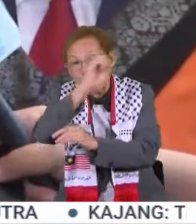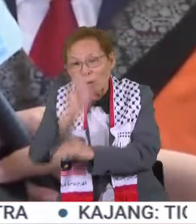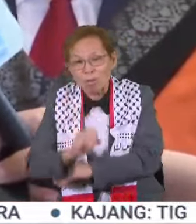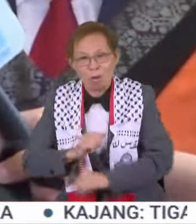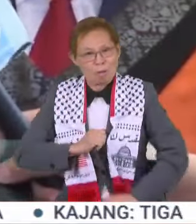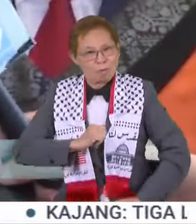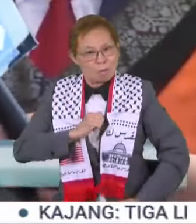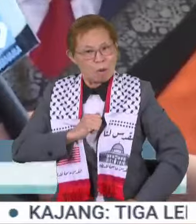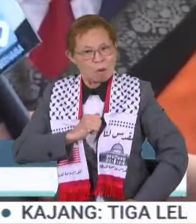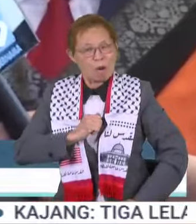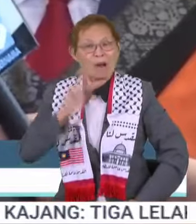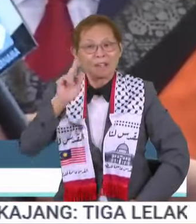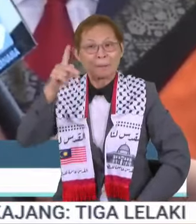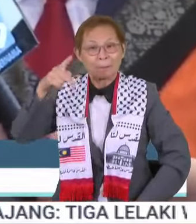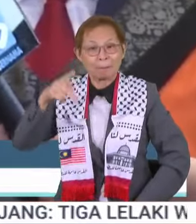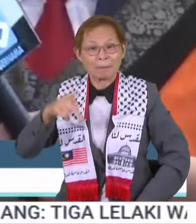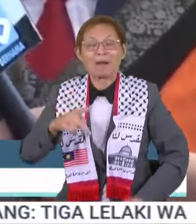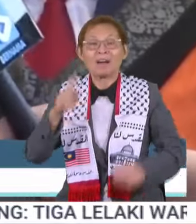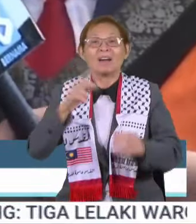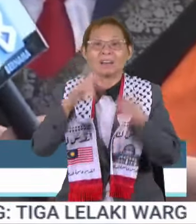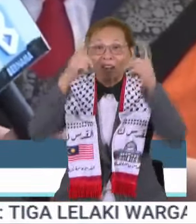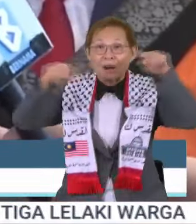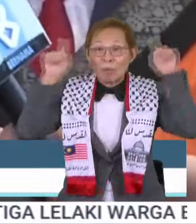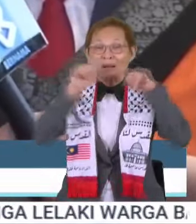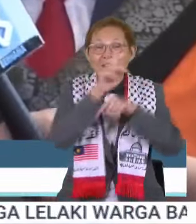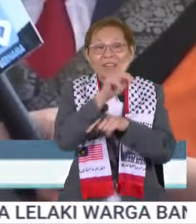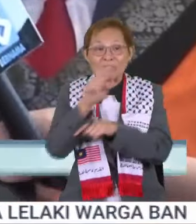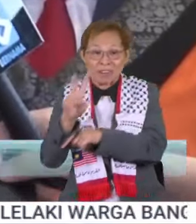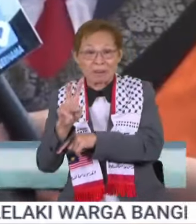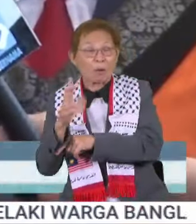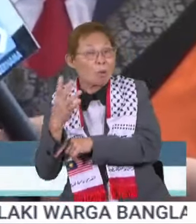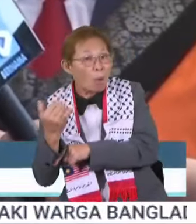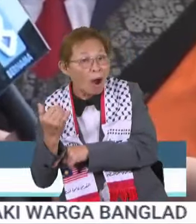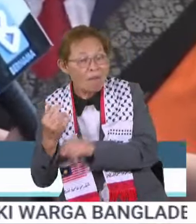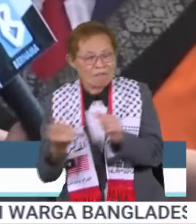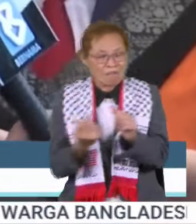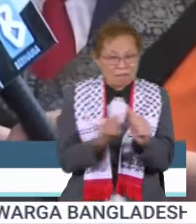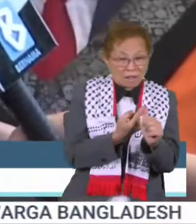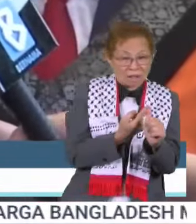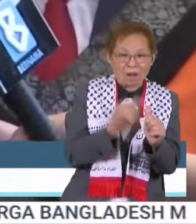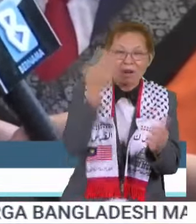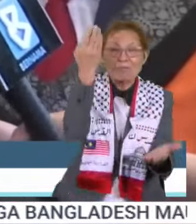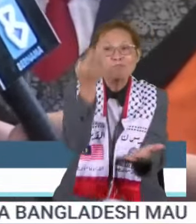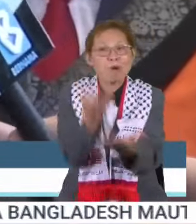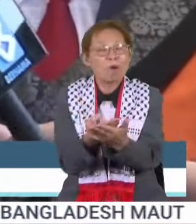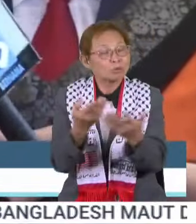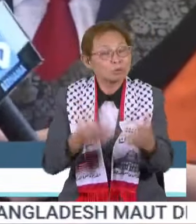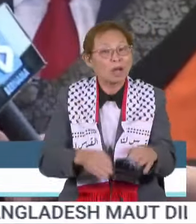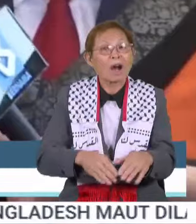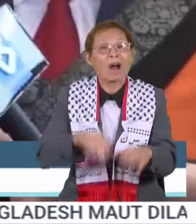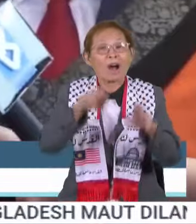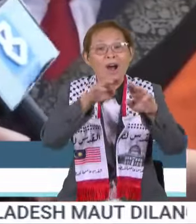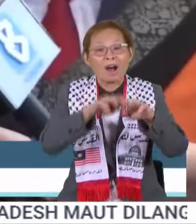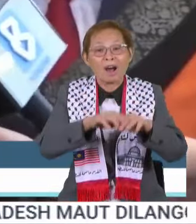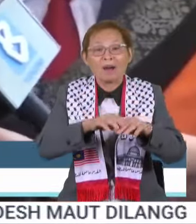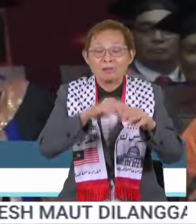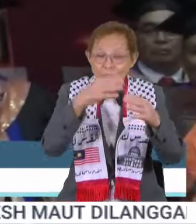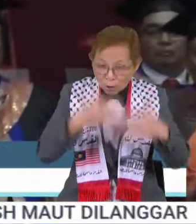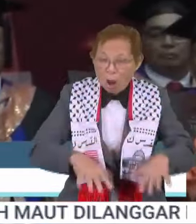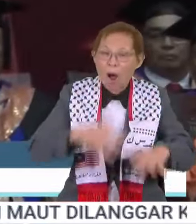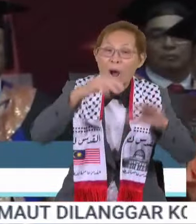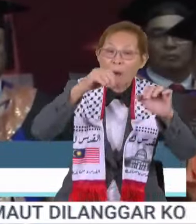Kebanggaan Kementerian Pendidikan Malaysia kepada graduan KV ini kerana pertamanya mereka telah membuktikan dari segi